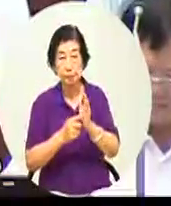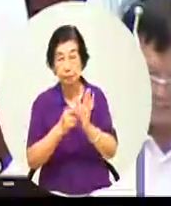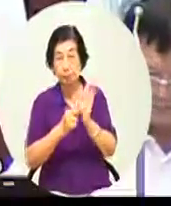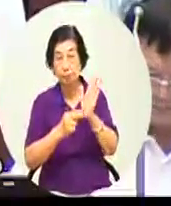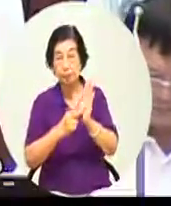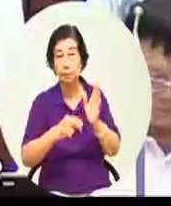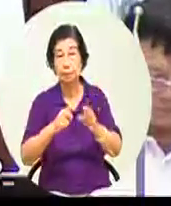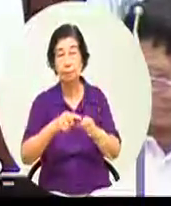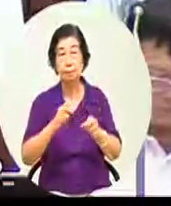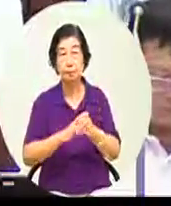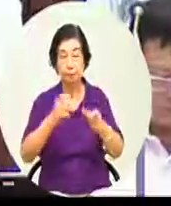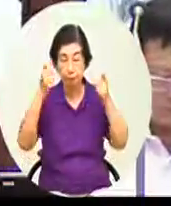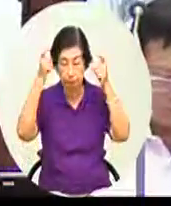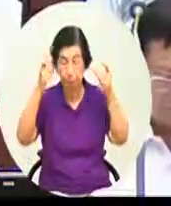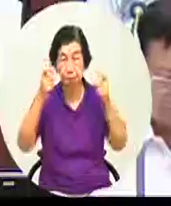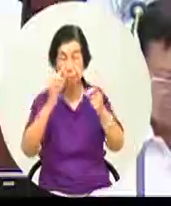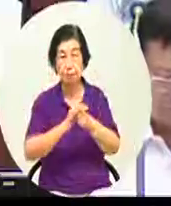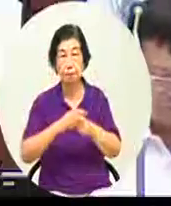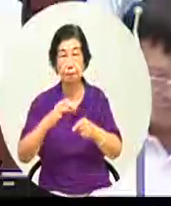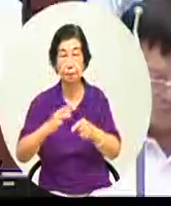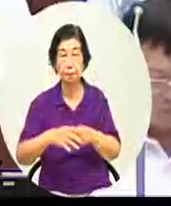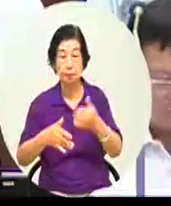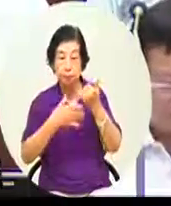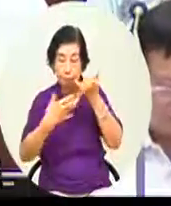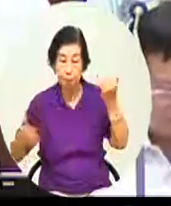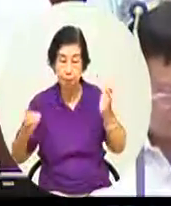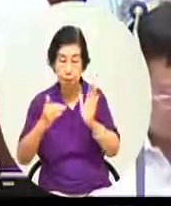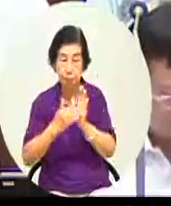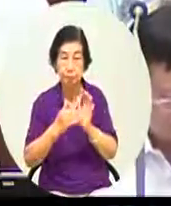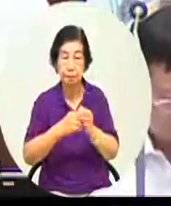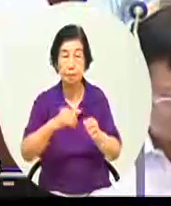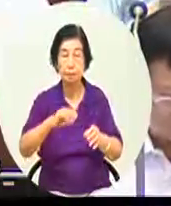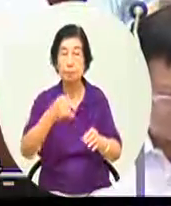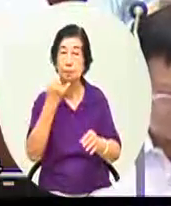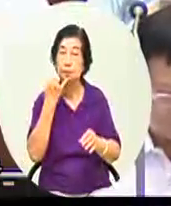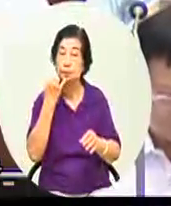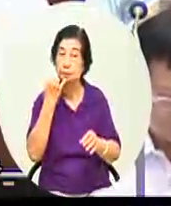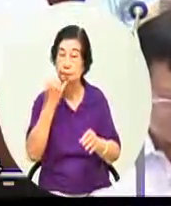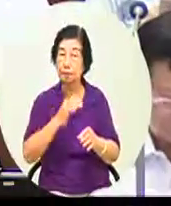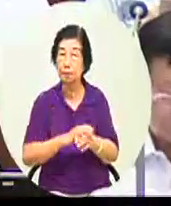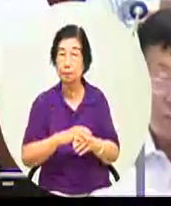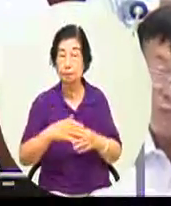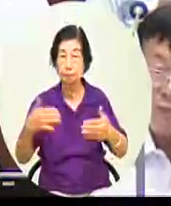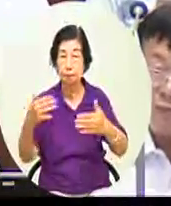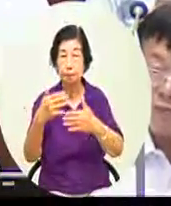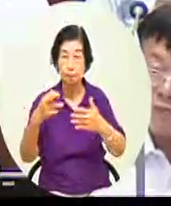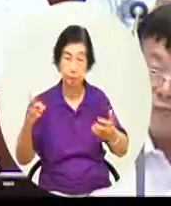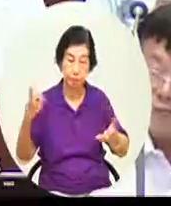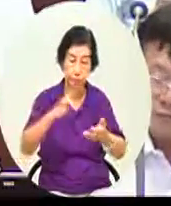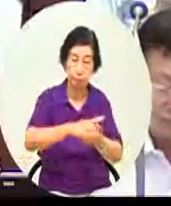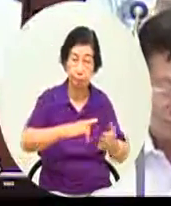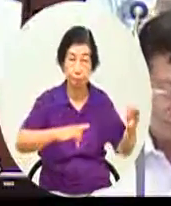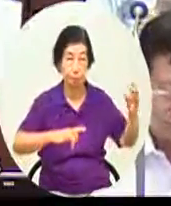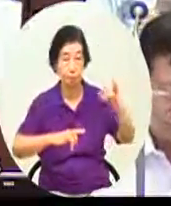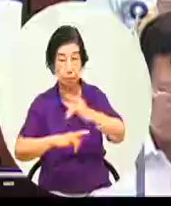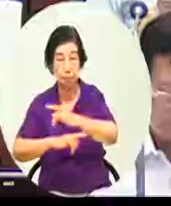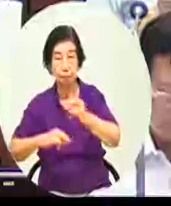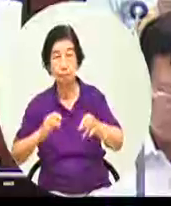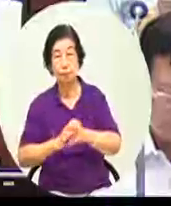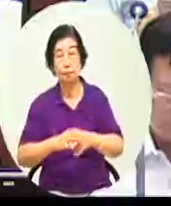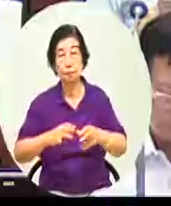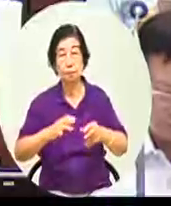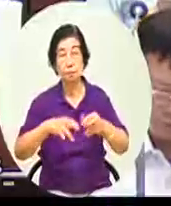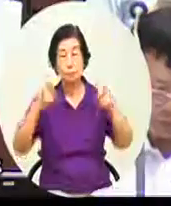防的直航。那这个部分呢，我们在越捷航空即将在12月12号有高雄胡志明市的直航。